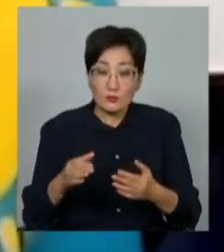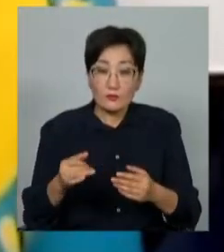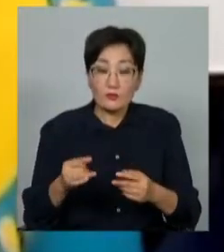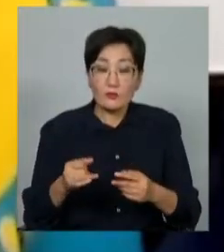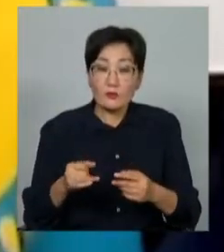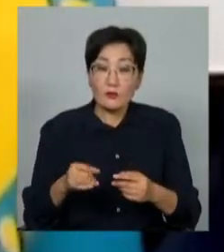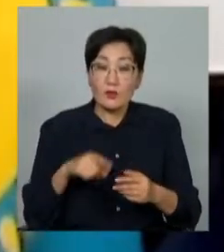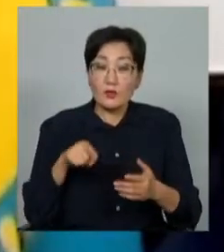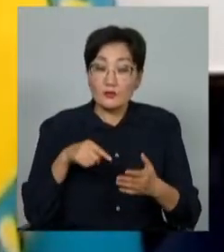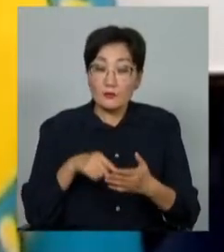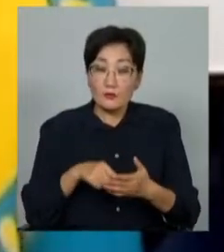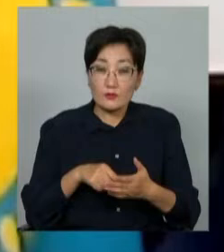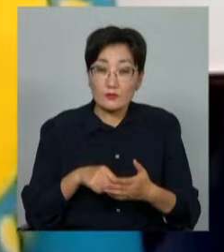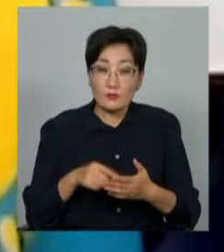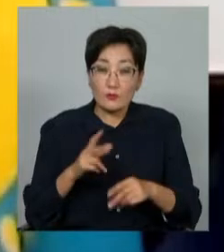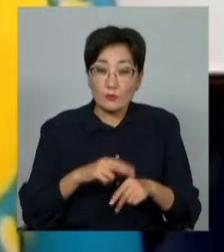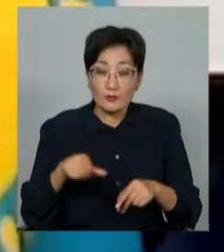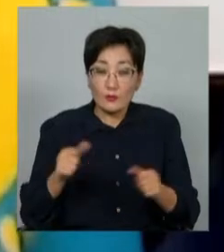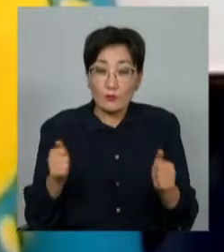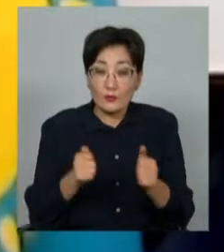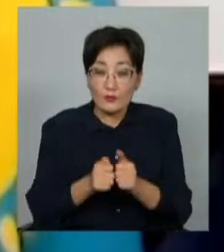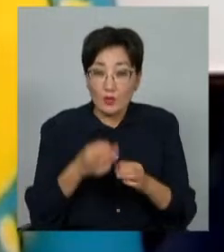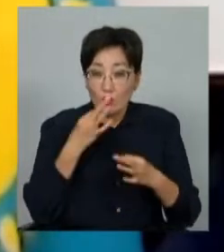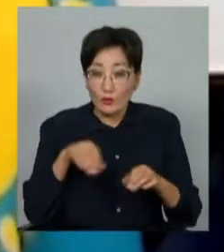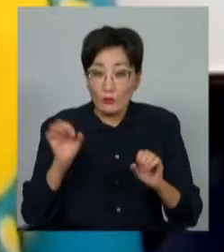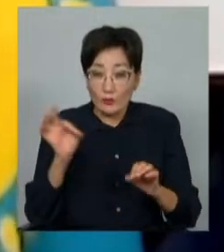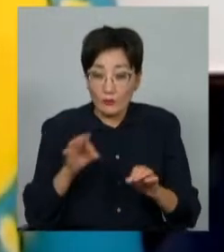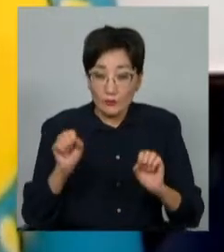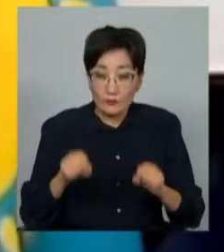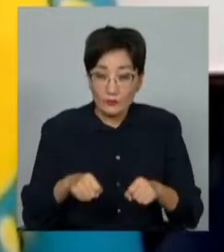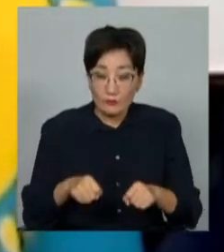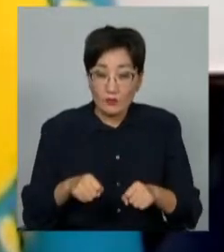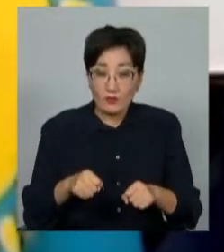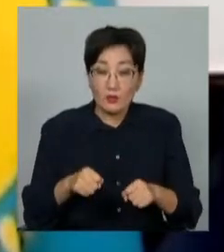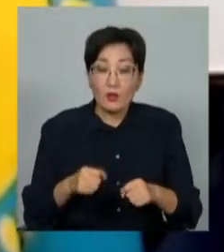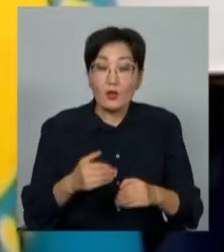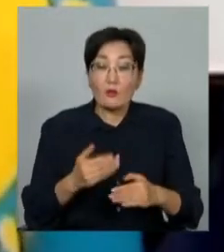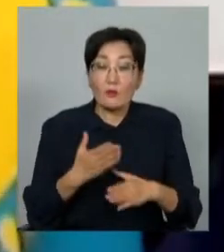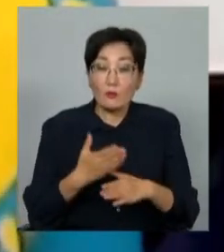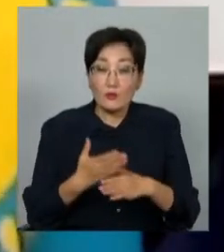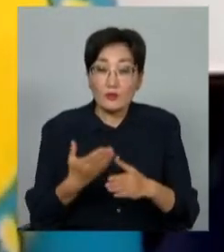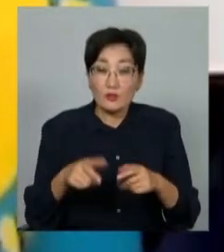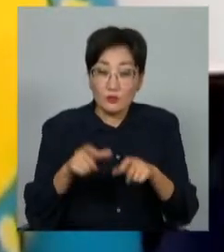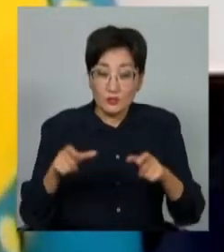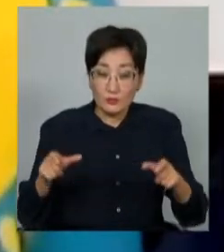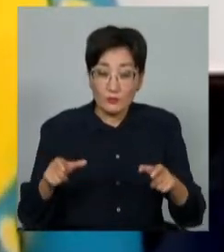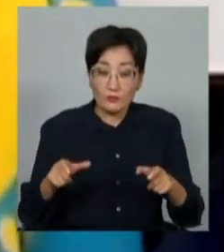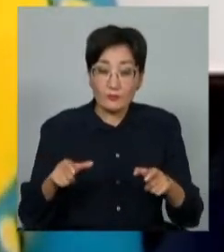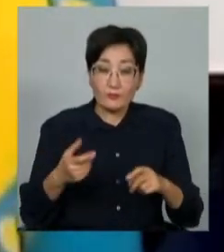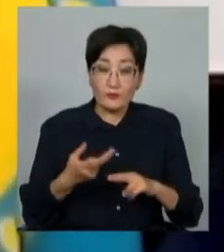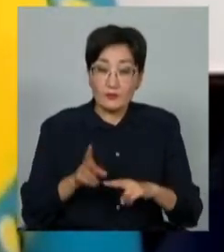тех же вопросов, когда полиция в шаговой доступности, в любой момент может желающий сообщить. И тем более,